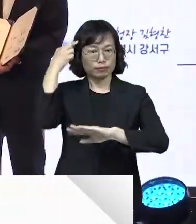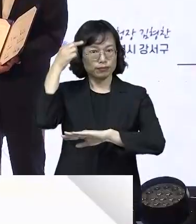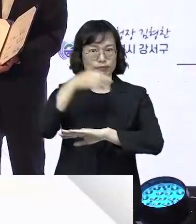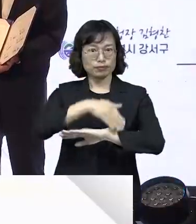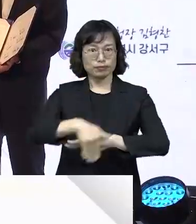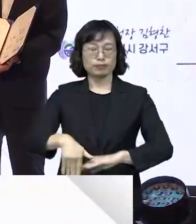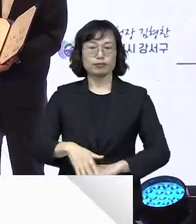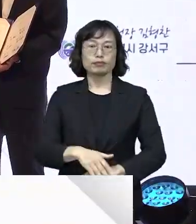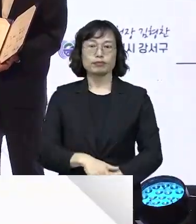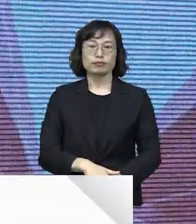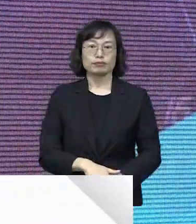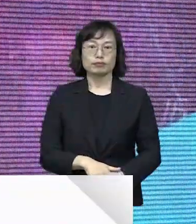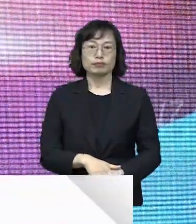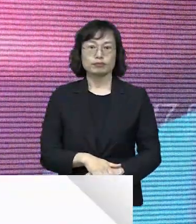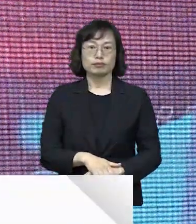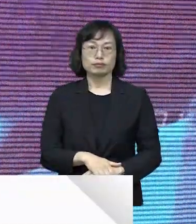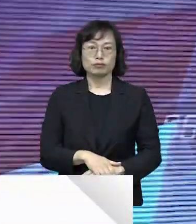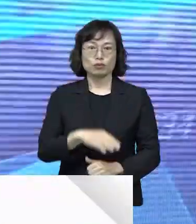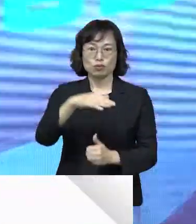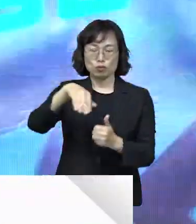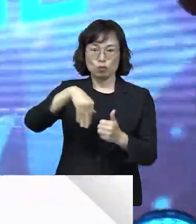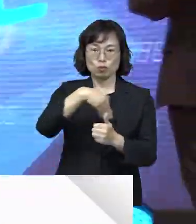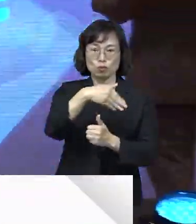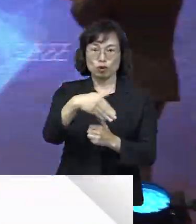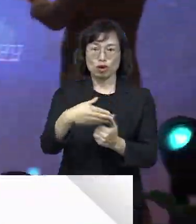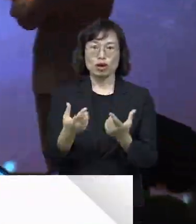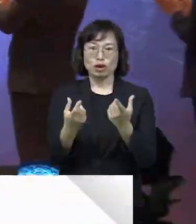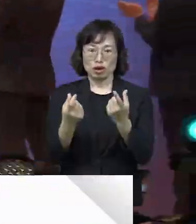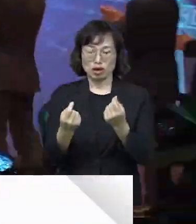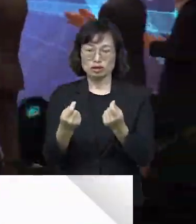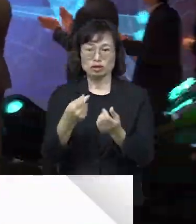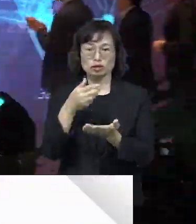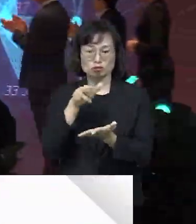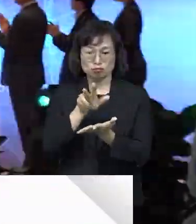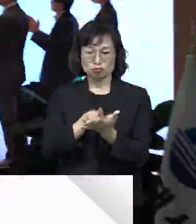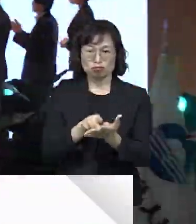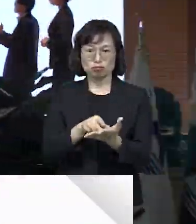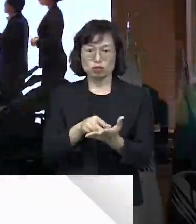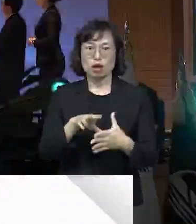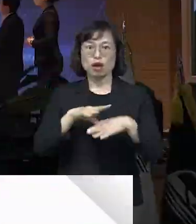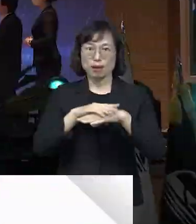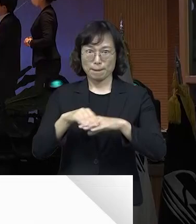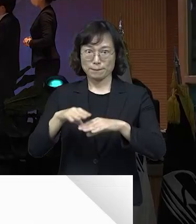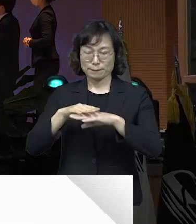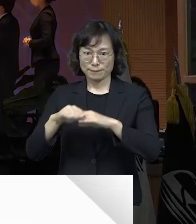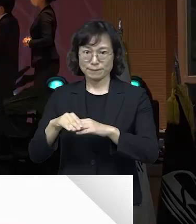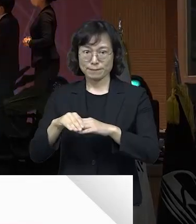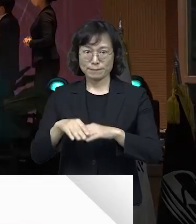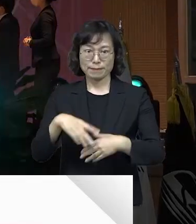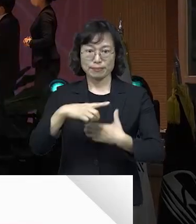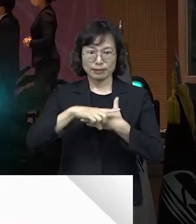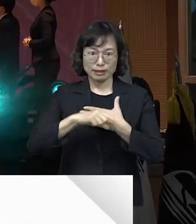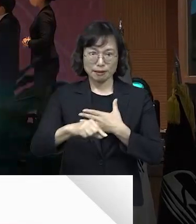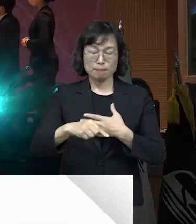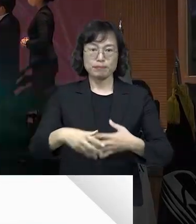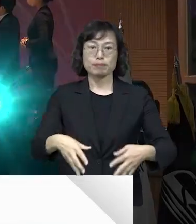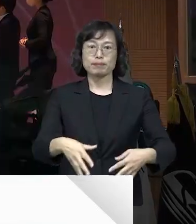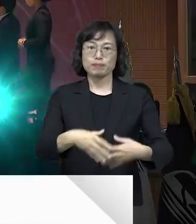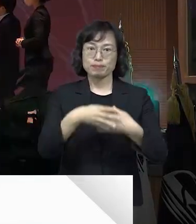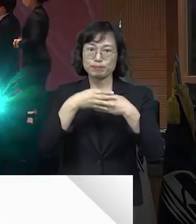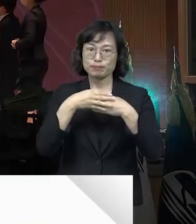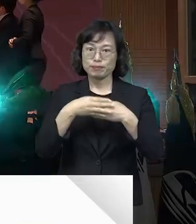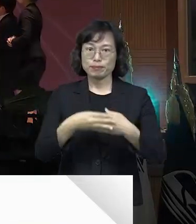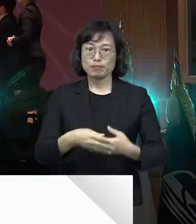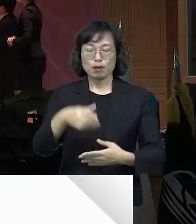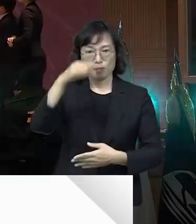이번 협약을 통해 낙동강 권역 지자체가 공동으로 겪고 있는 문제를 해결하고 나아가 지자체 간 협업 모범 사례가 될